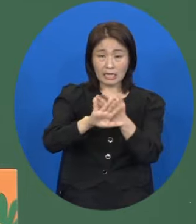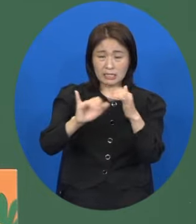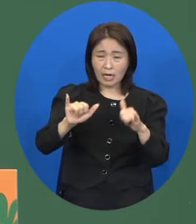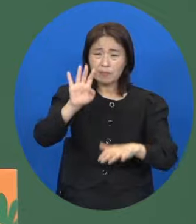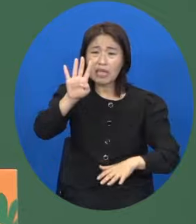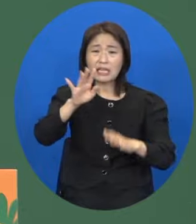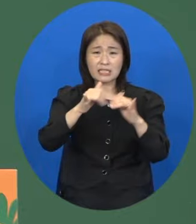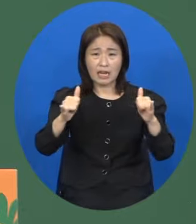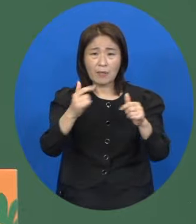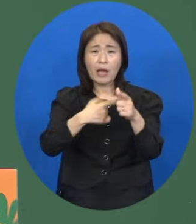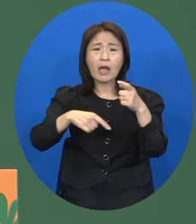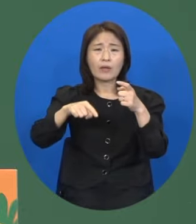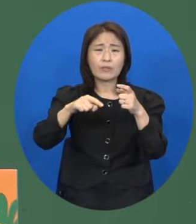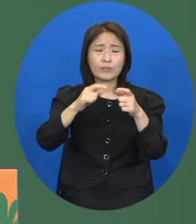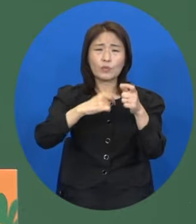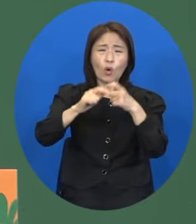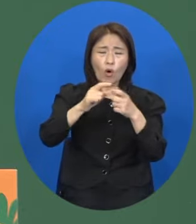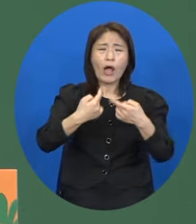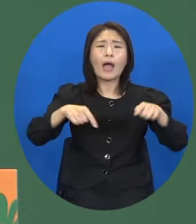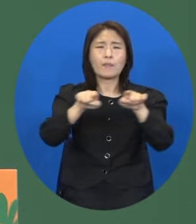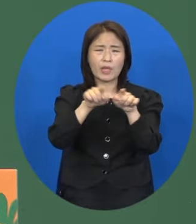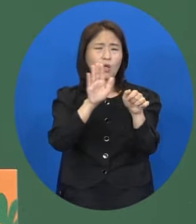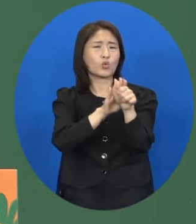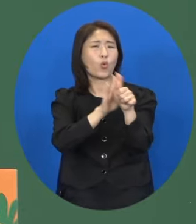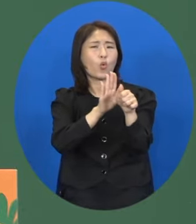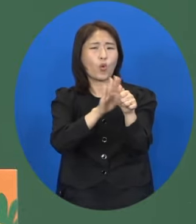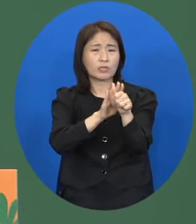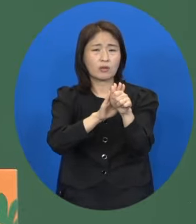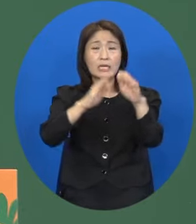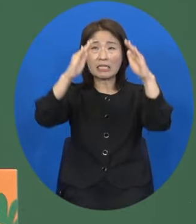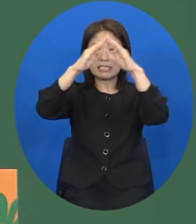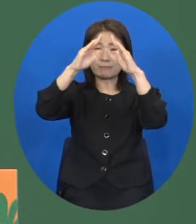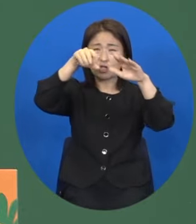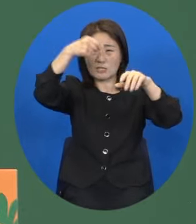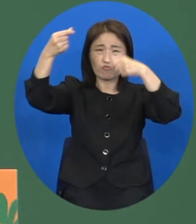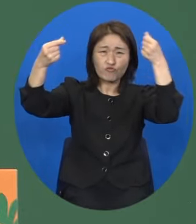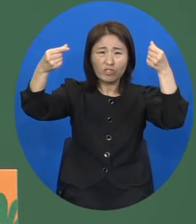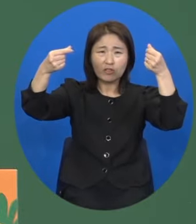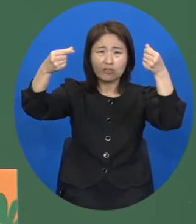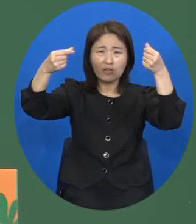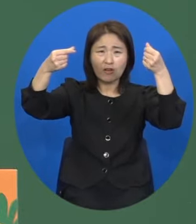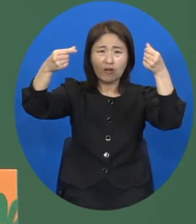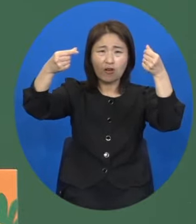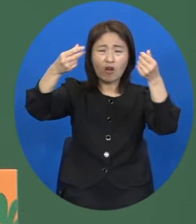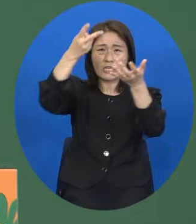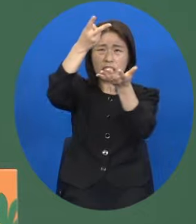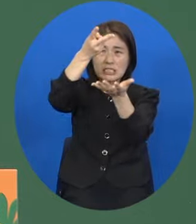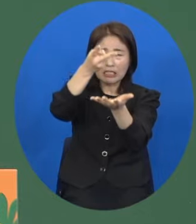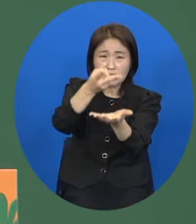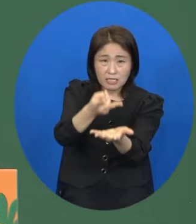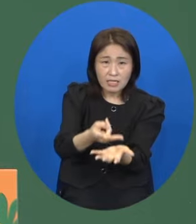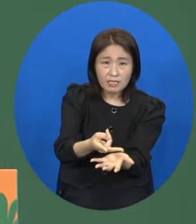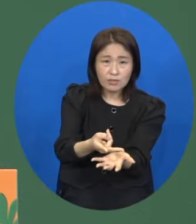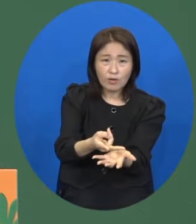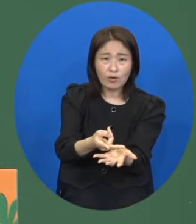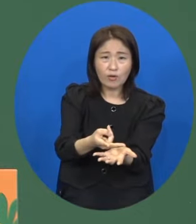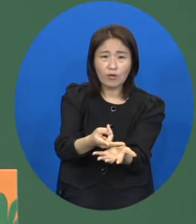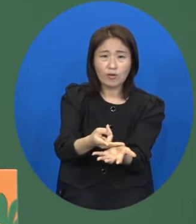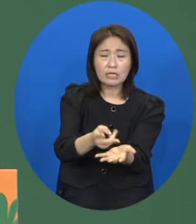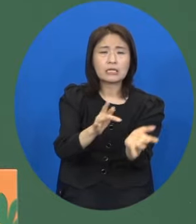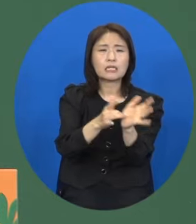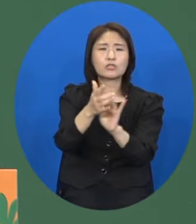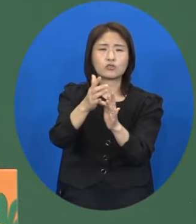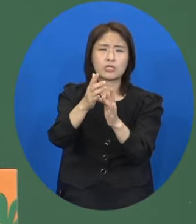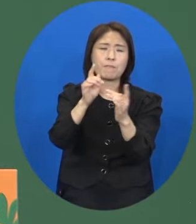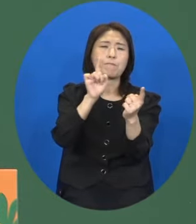지붕을 뚫고 예수님께 내려 달렸고 예수님을 만났고 예수님의